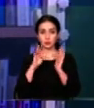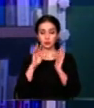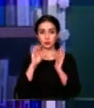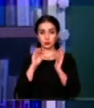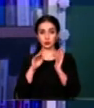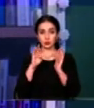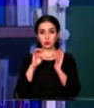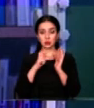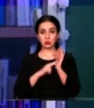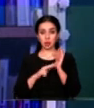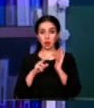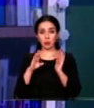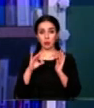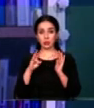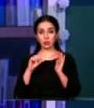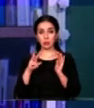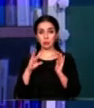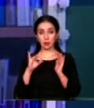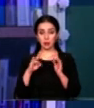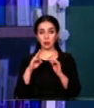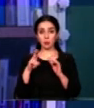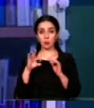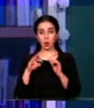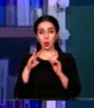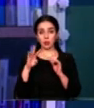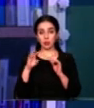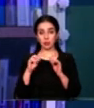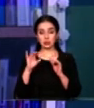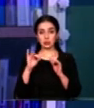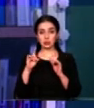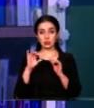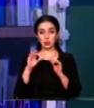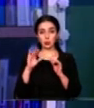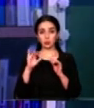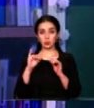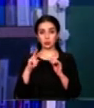18480. A monomerimiz esa poliizobutilen.